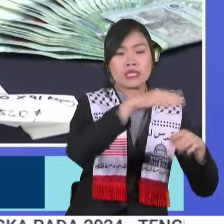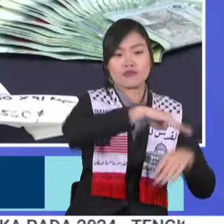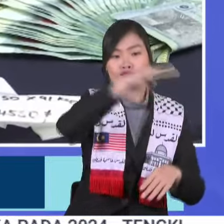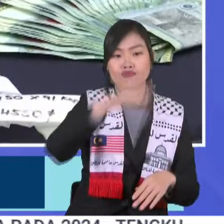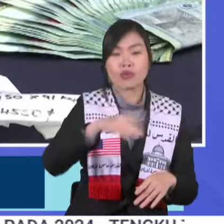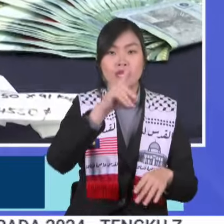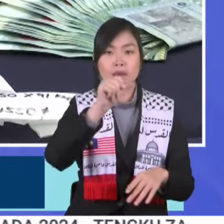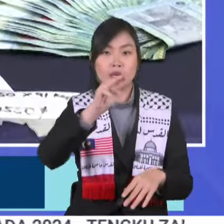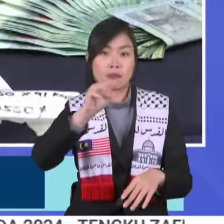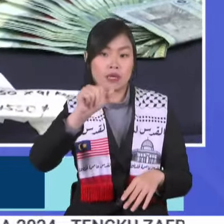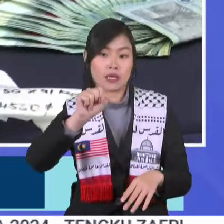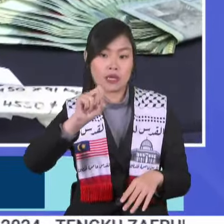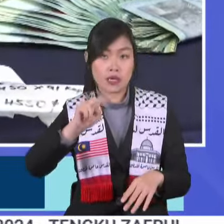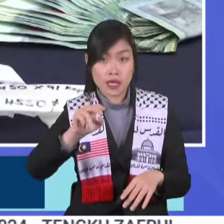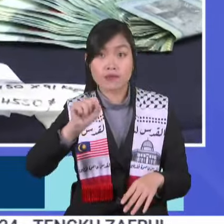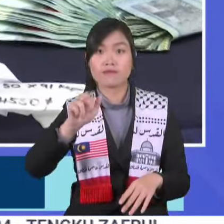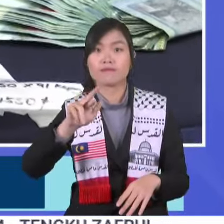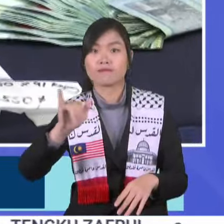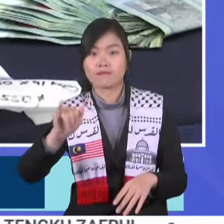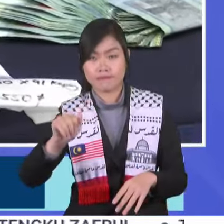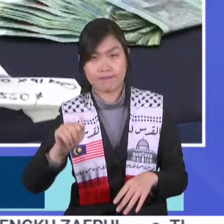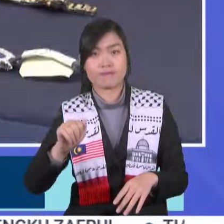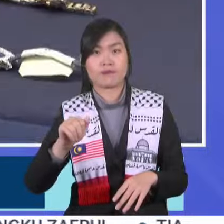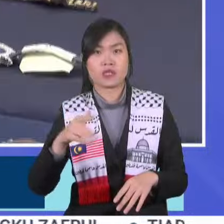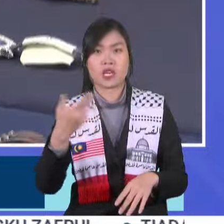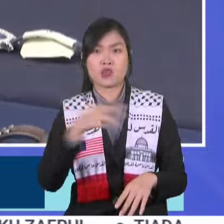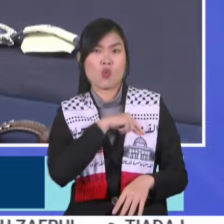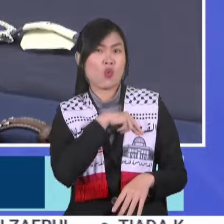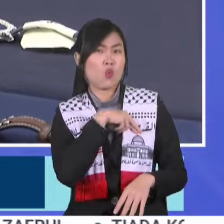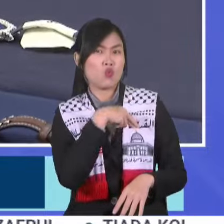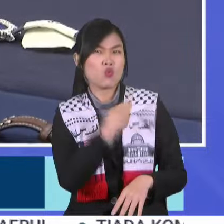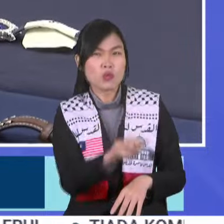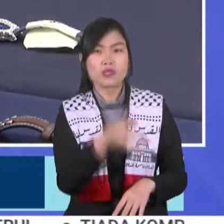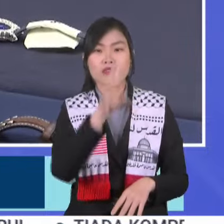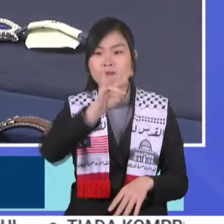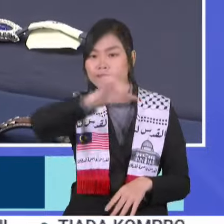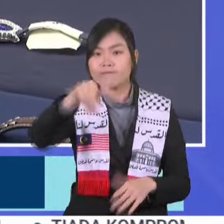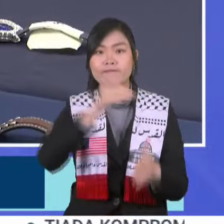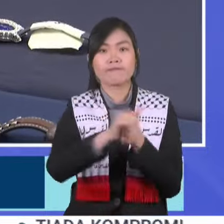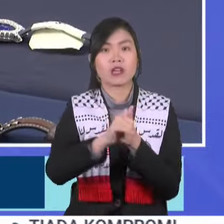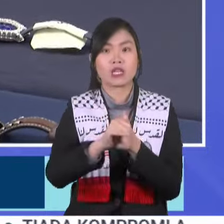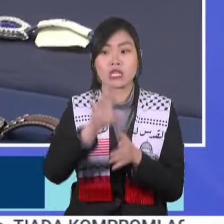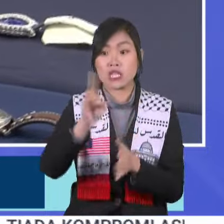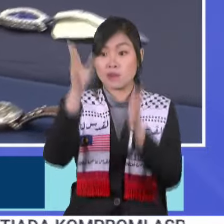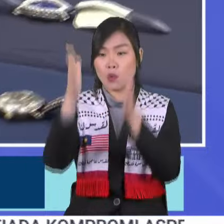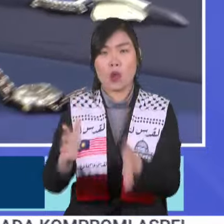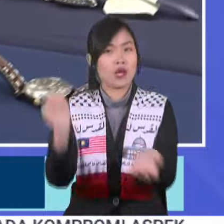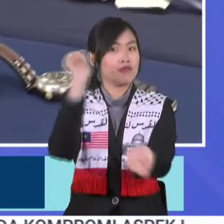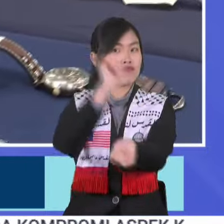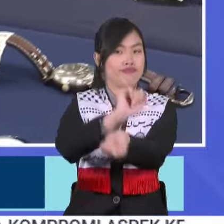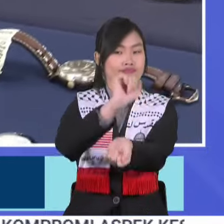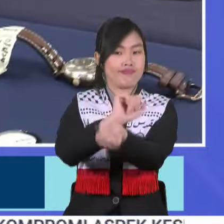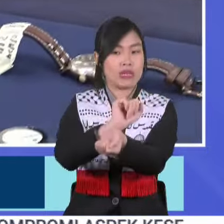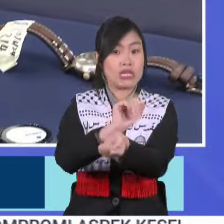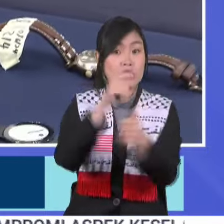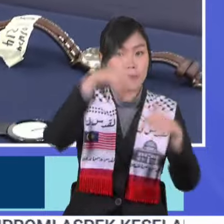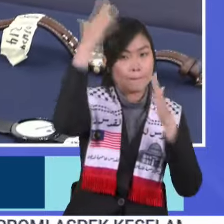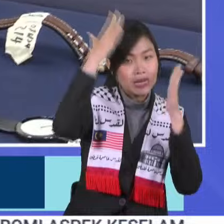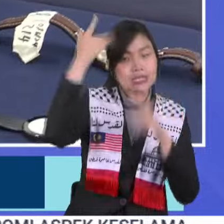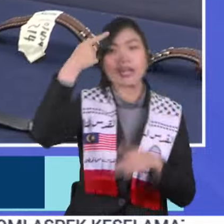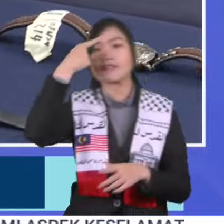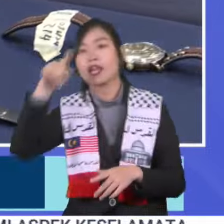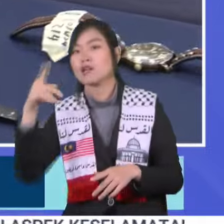Damansara Mei lalu. Mangsa rugi RM7 juta. 7 individu diberkas sekitar ibu negara dan